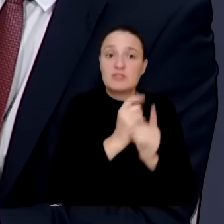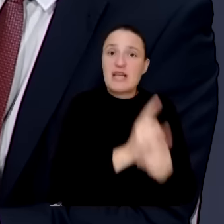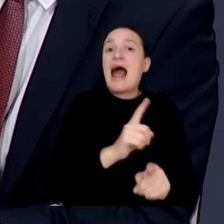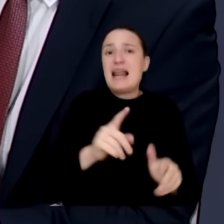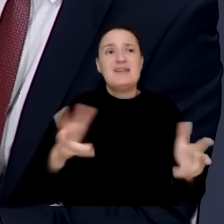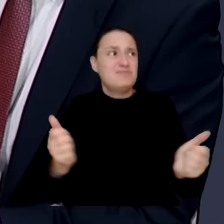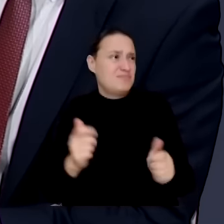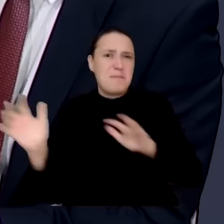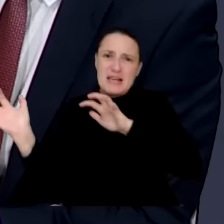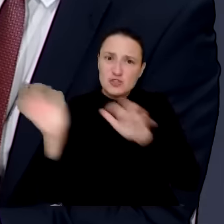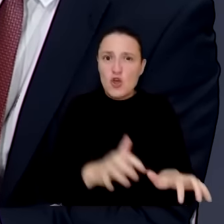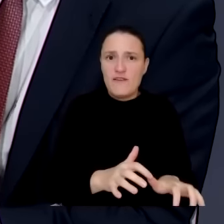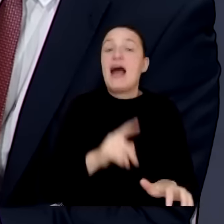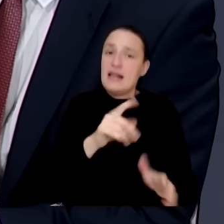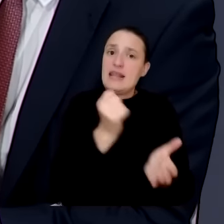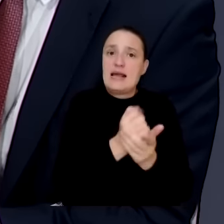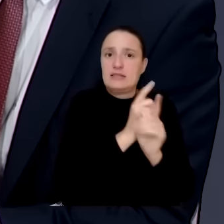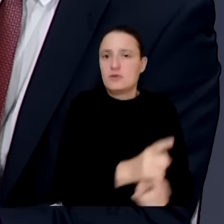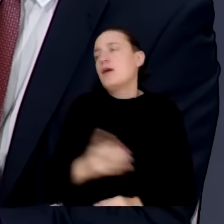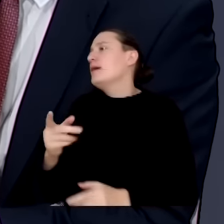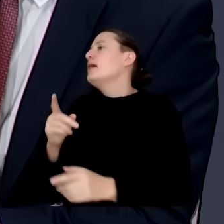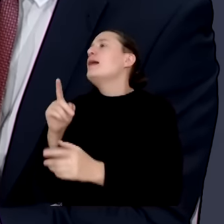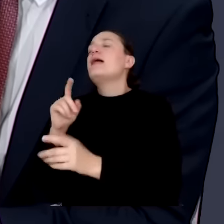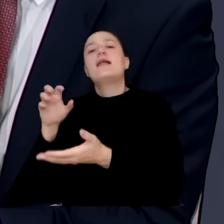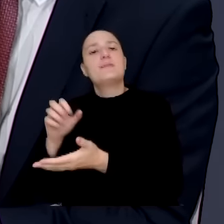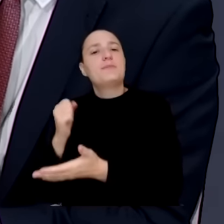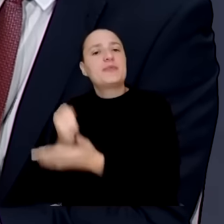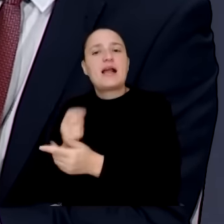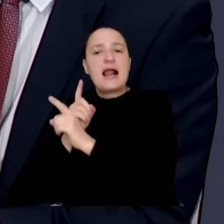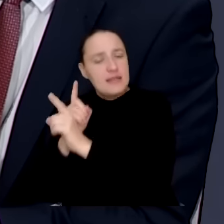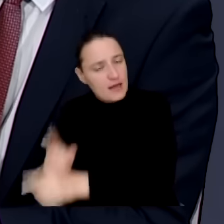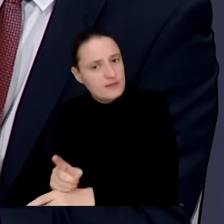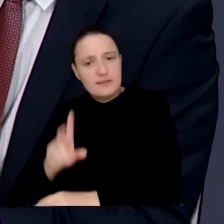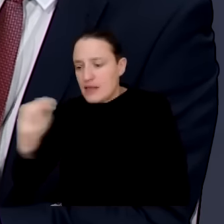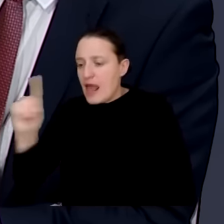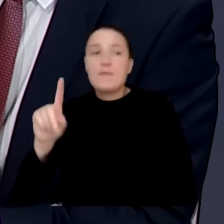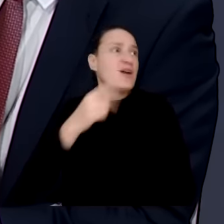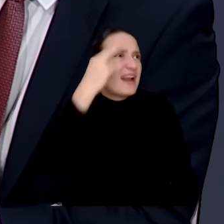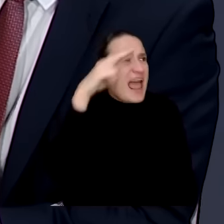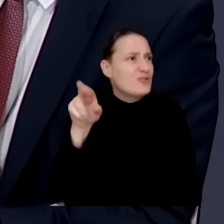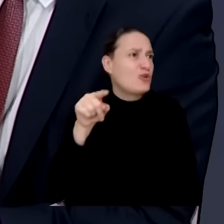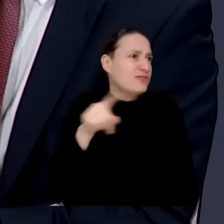migracja którą rekordy jeś chodzi o wprowadzanie